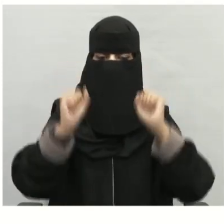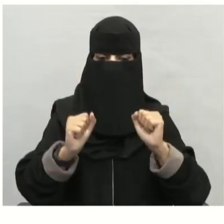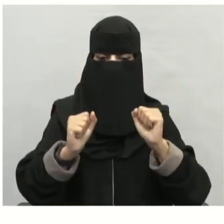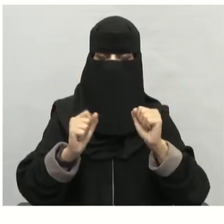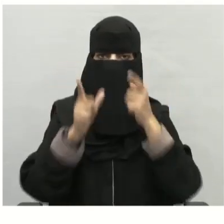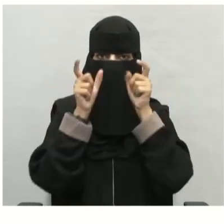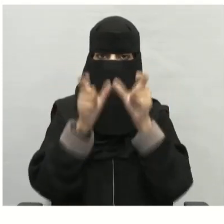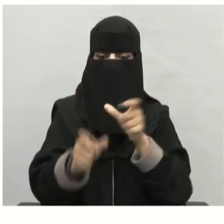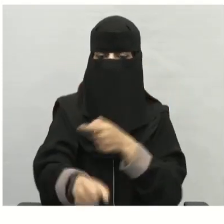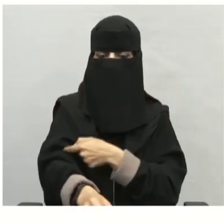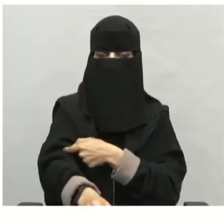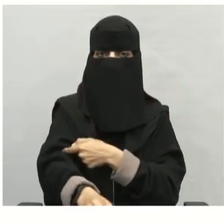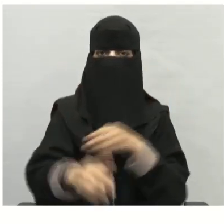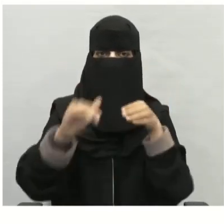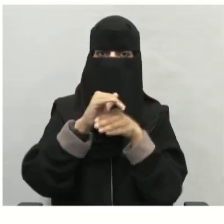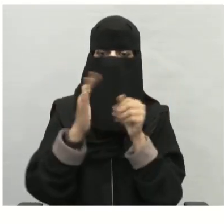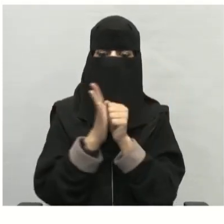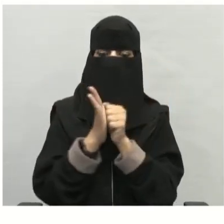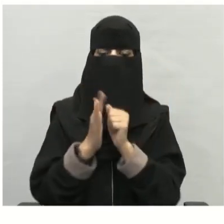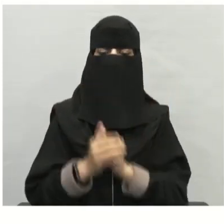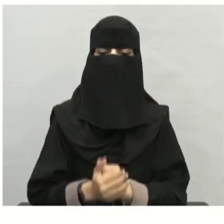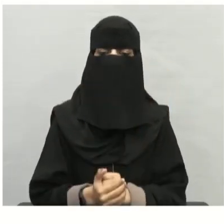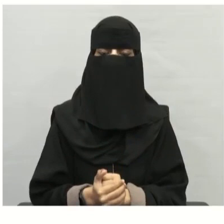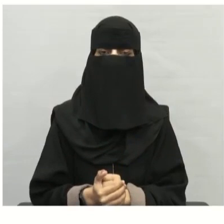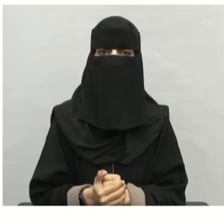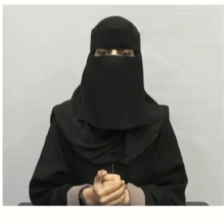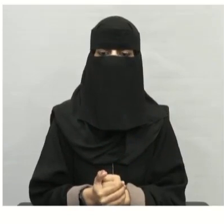والوقايه الصحيه داخل المنزل